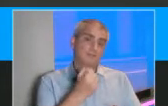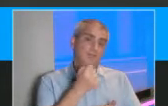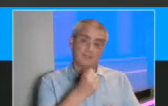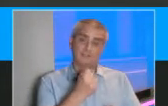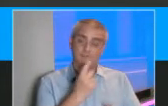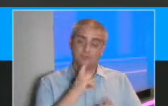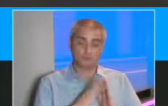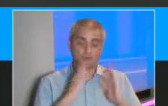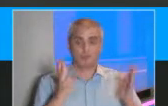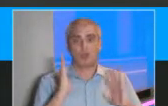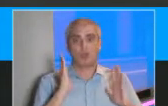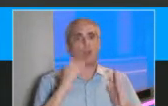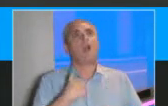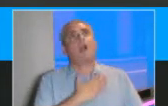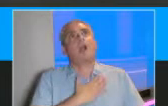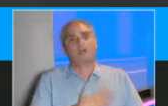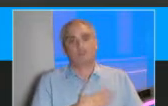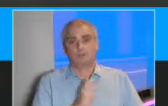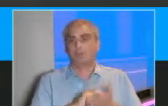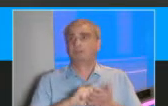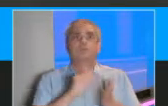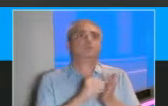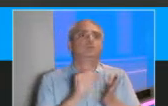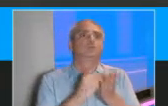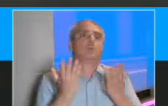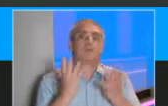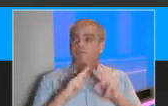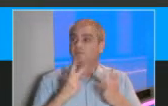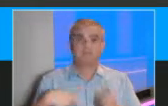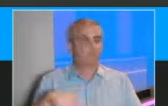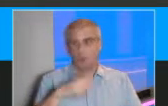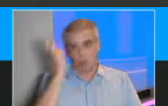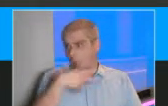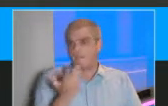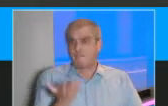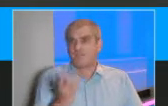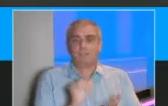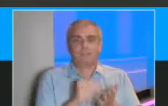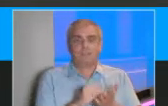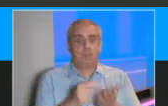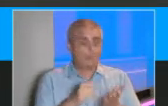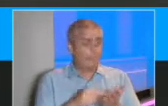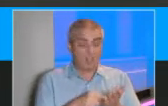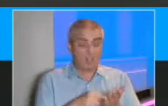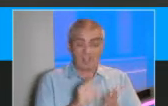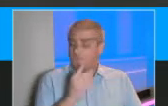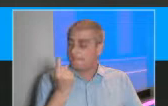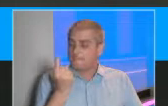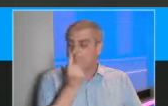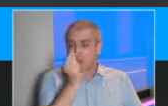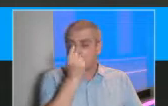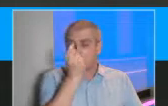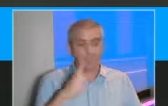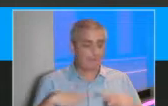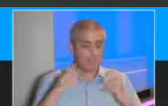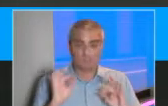התקציב החד שנתי שכל כך פיללנו אליו ושהמשרדים כל כך זקוקים לו והציבור לא מבין את כמה הוא זקוק לו, כי בכל דבר